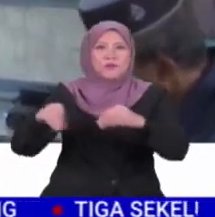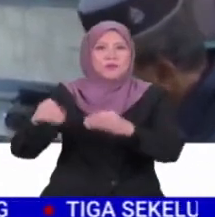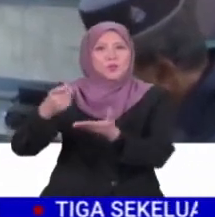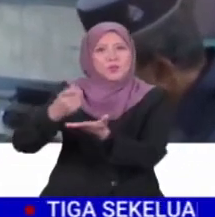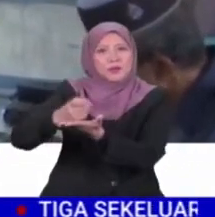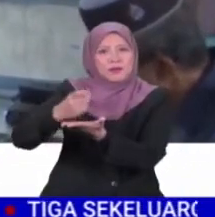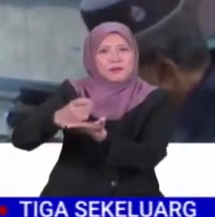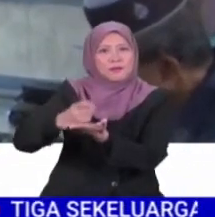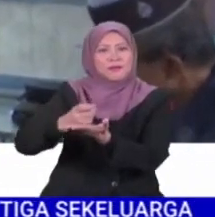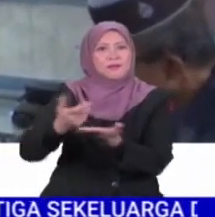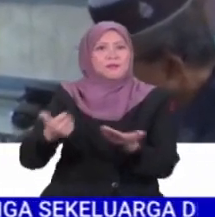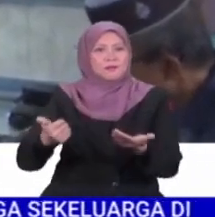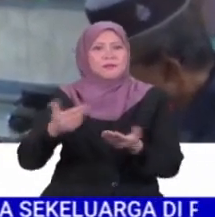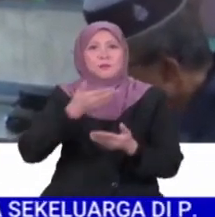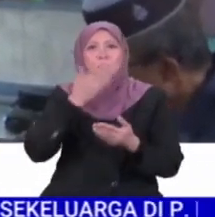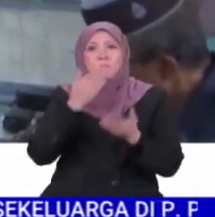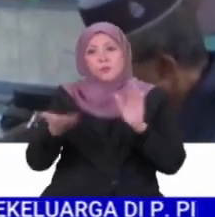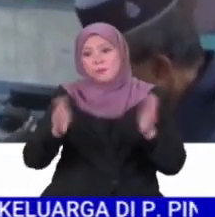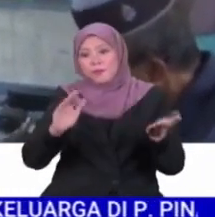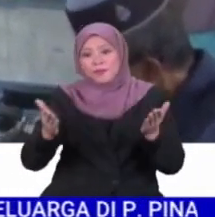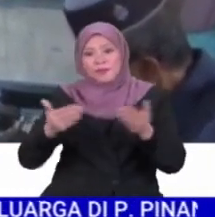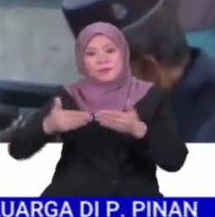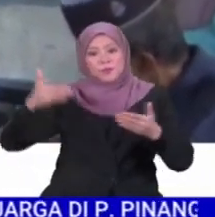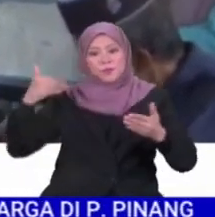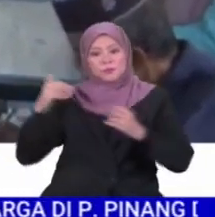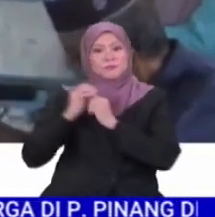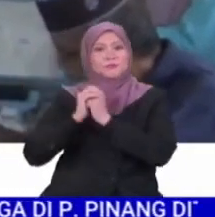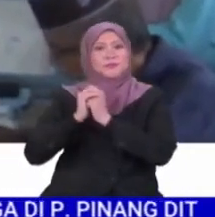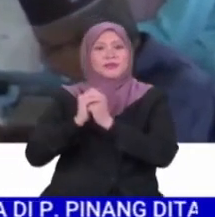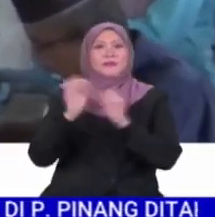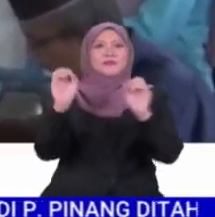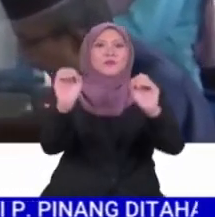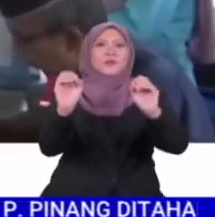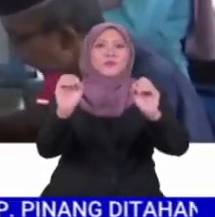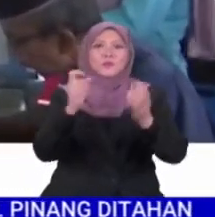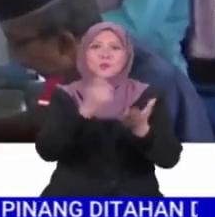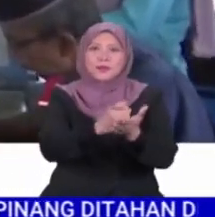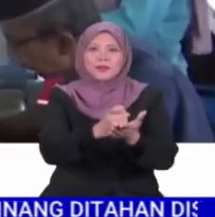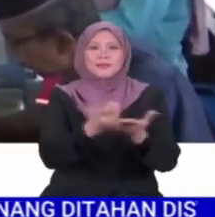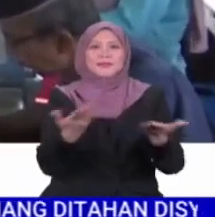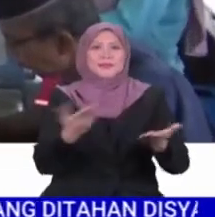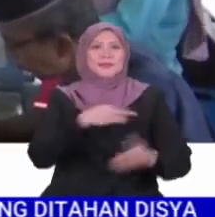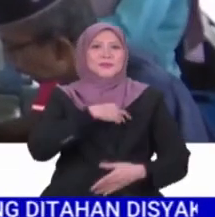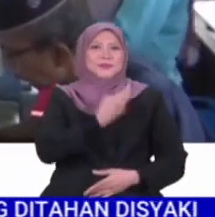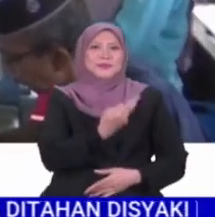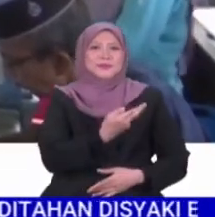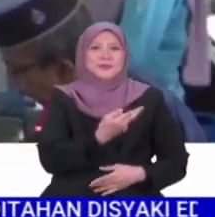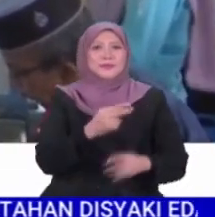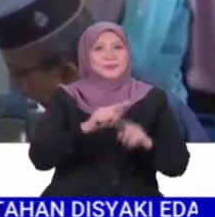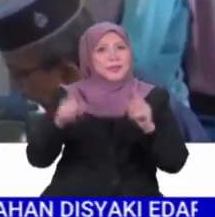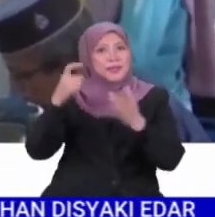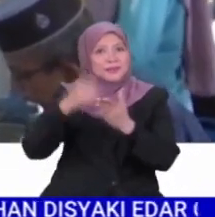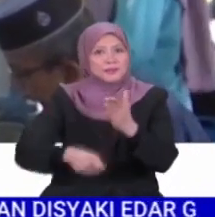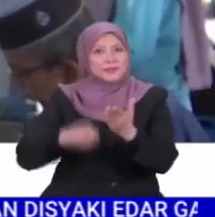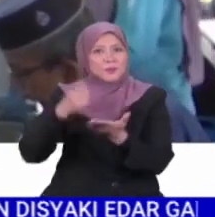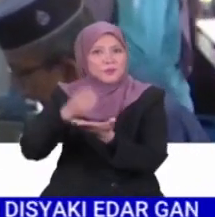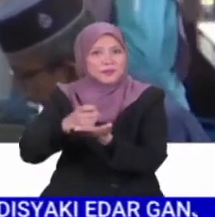jagas dibandingkan sebelum raya Cina, tak ada udang, rugi lah. Tapi harga